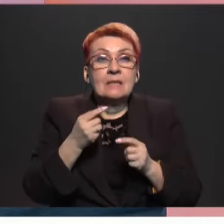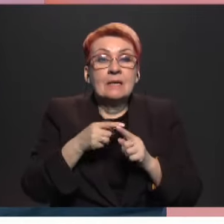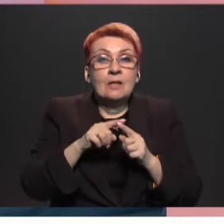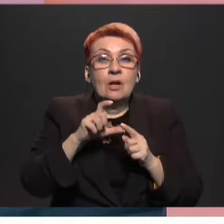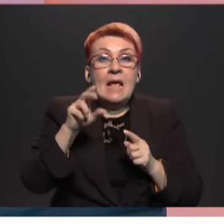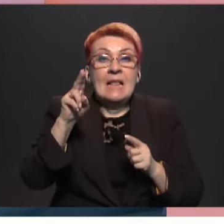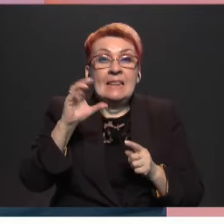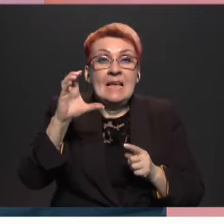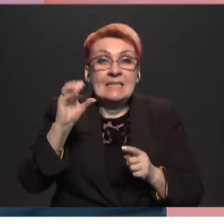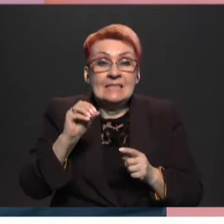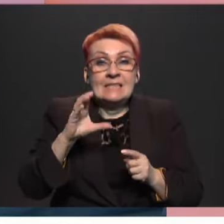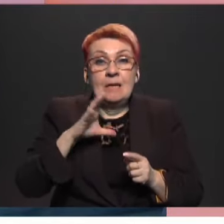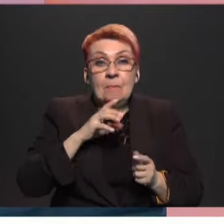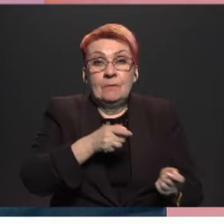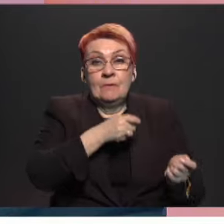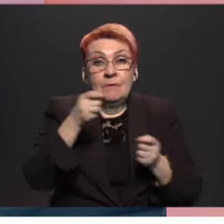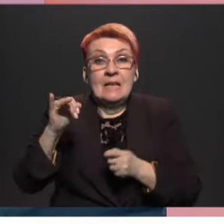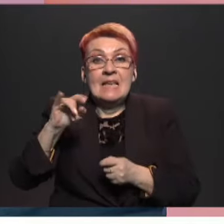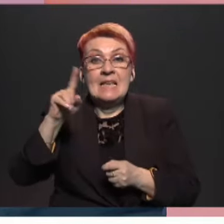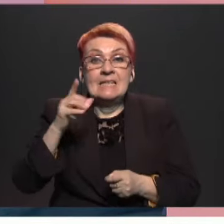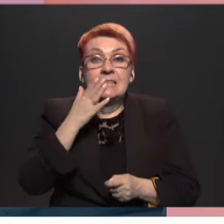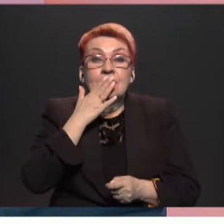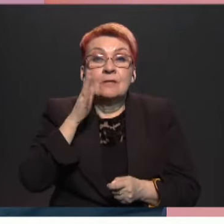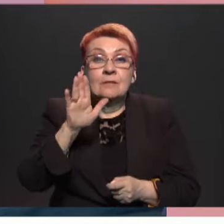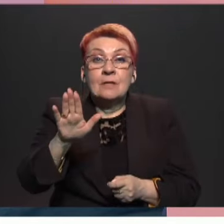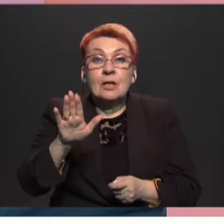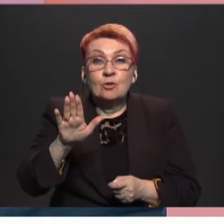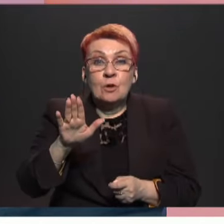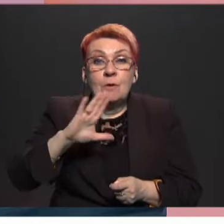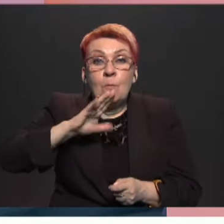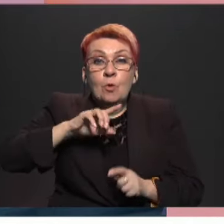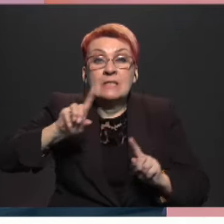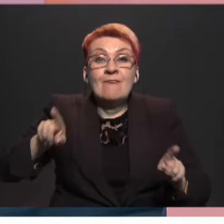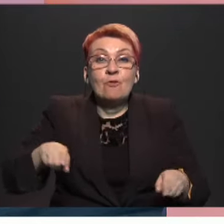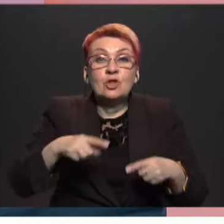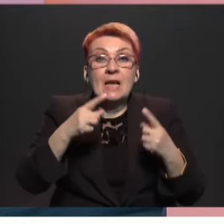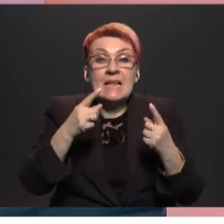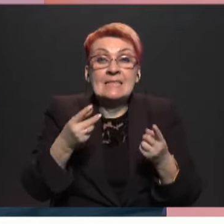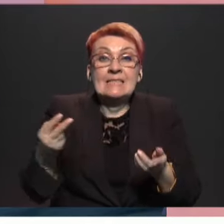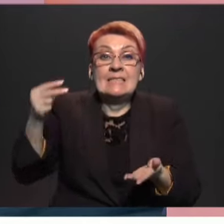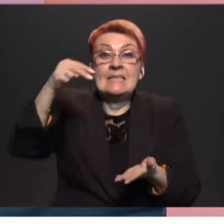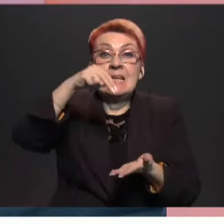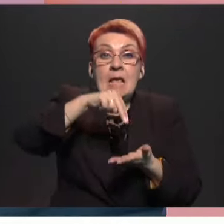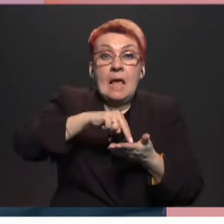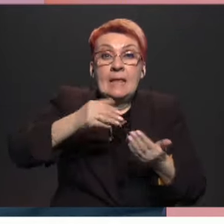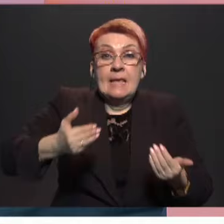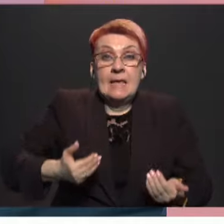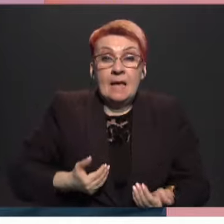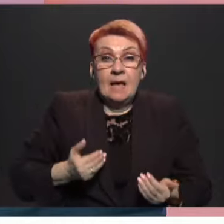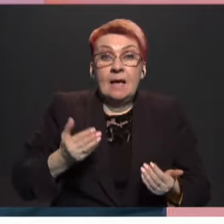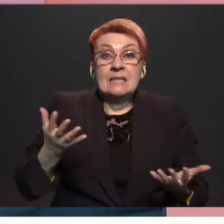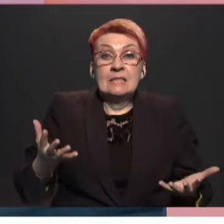а был туда перенесен из Иерусалима после воскресения Спасителя. Потом в свое время был забран оттуда